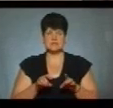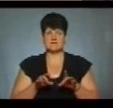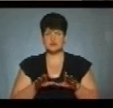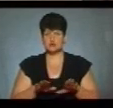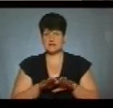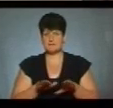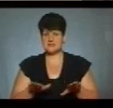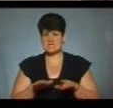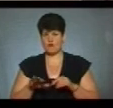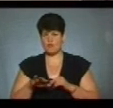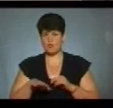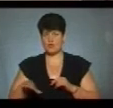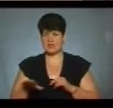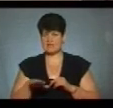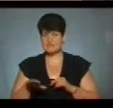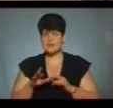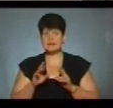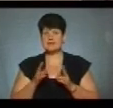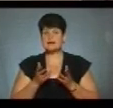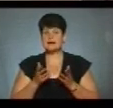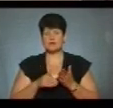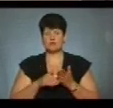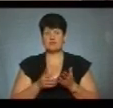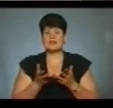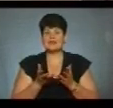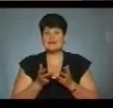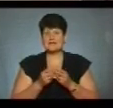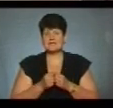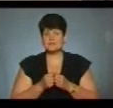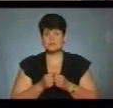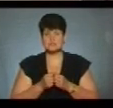на місцевому рівні, яка допомога і в якій кількості